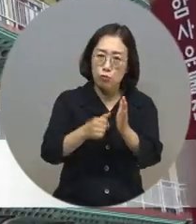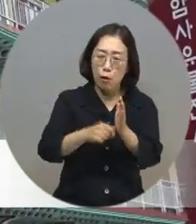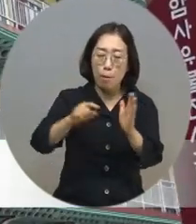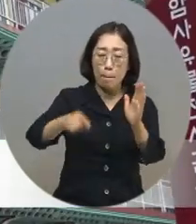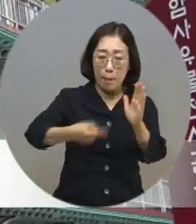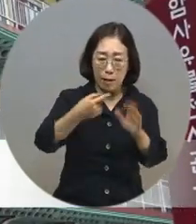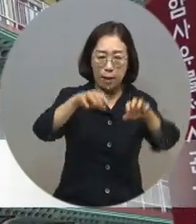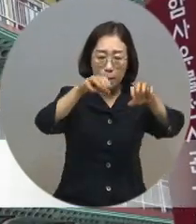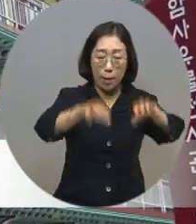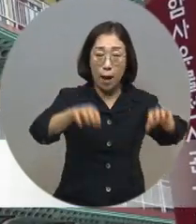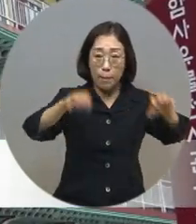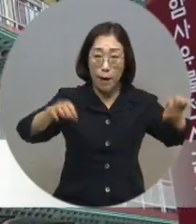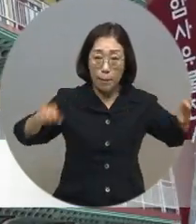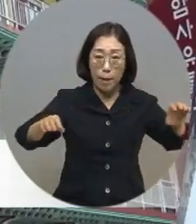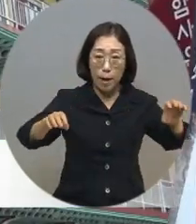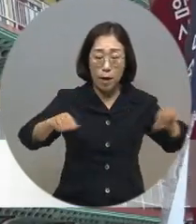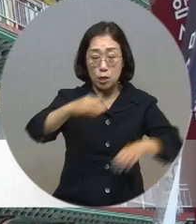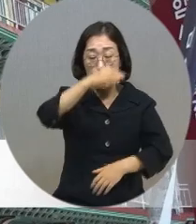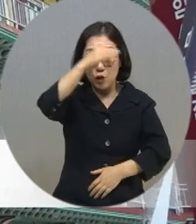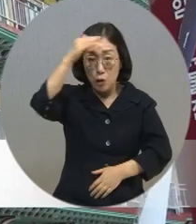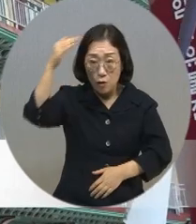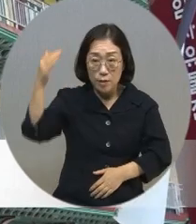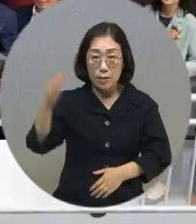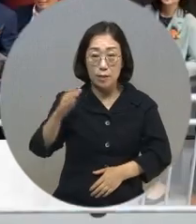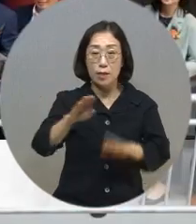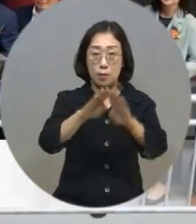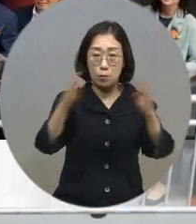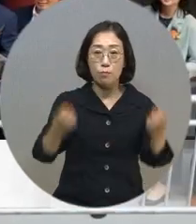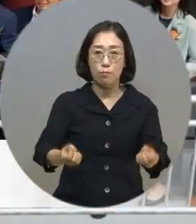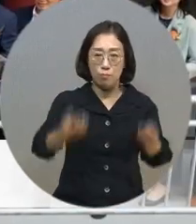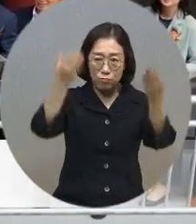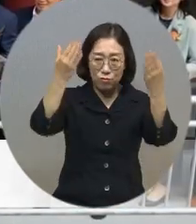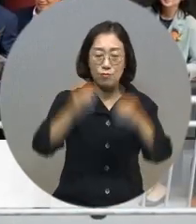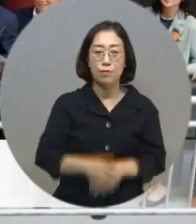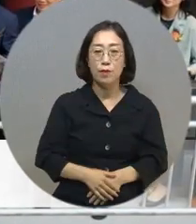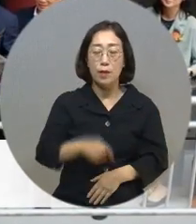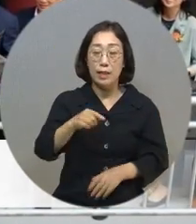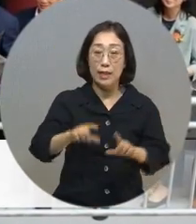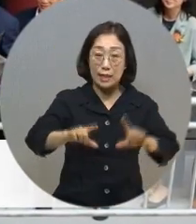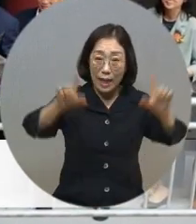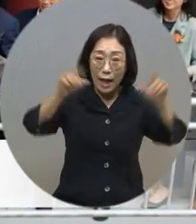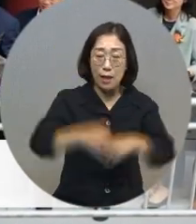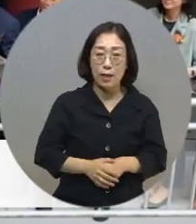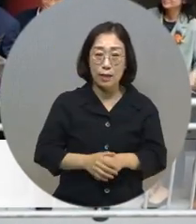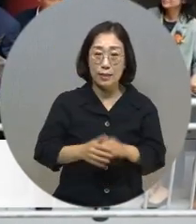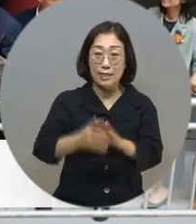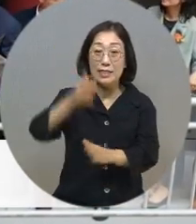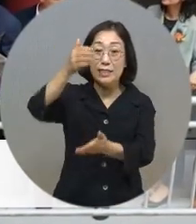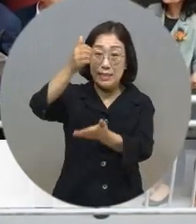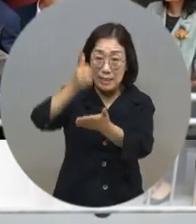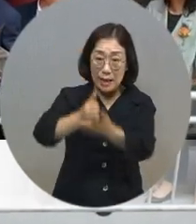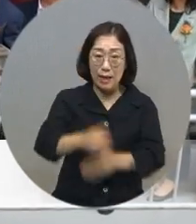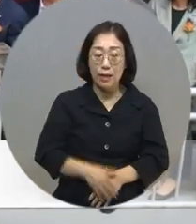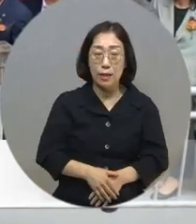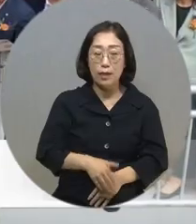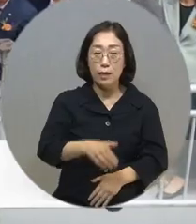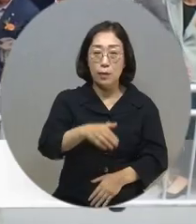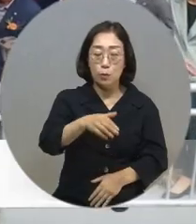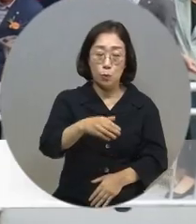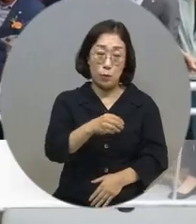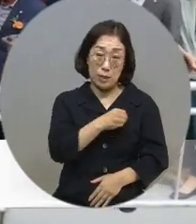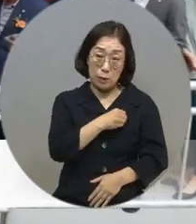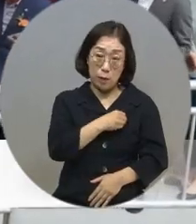전시하는 유물전시관 개관식 개관식에는 정윤화 광시장 최대 광시